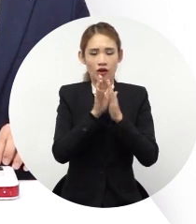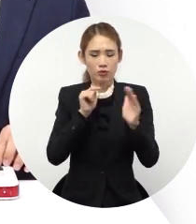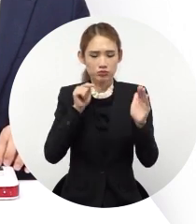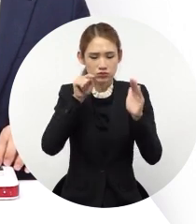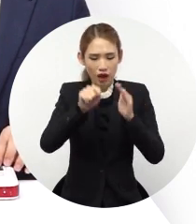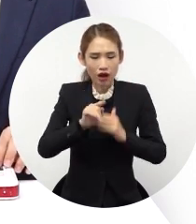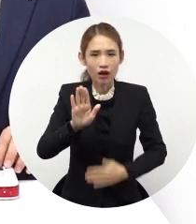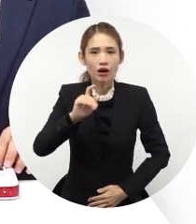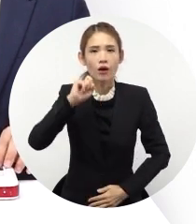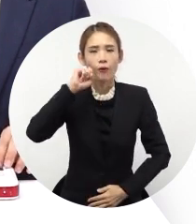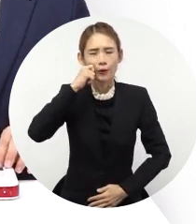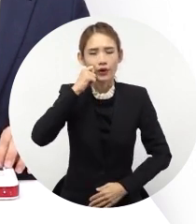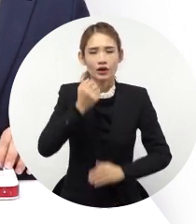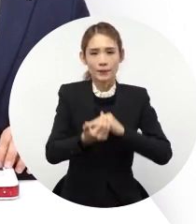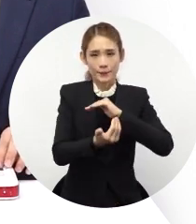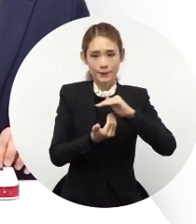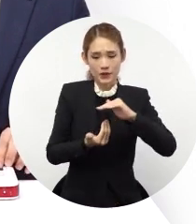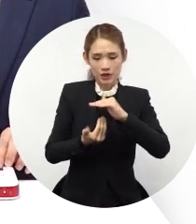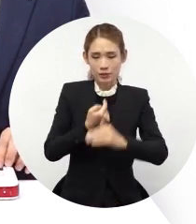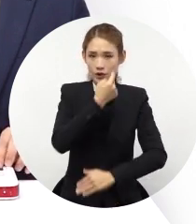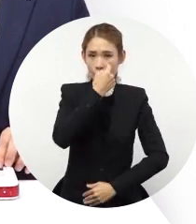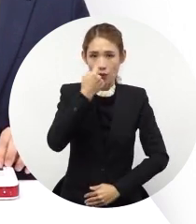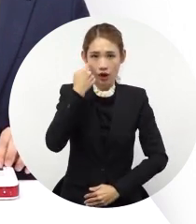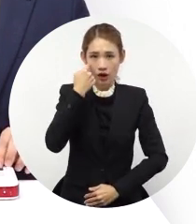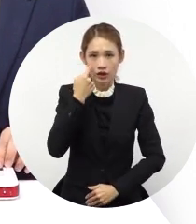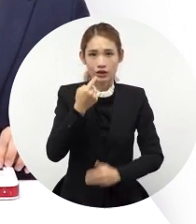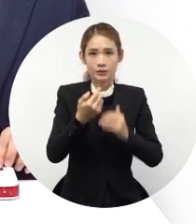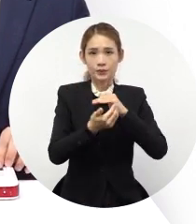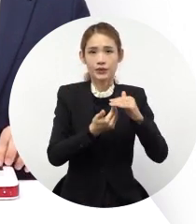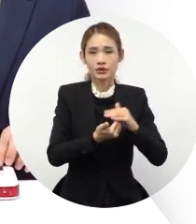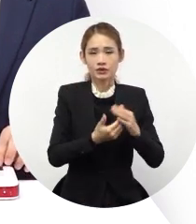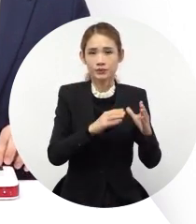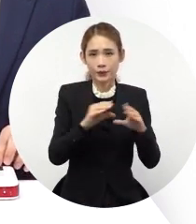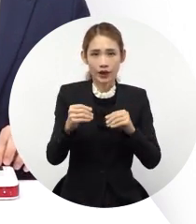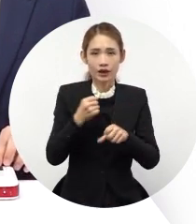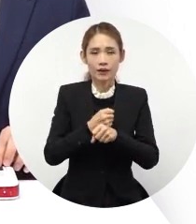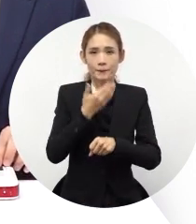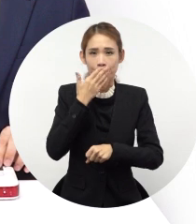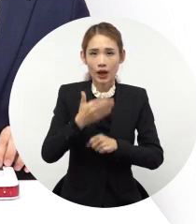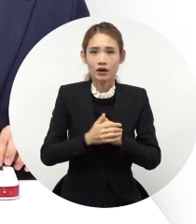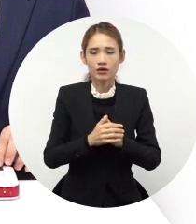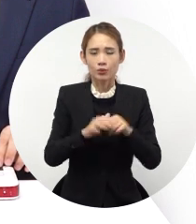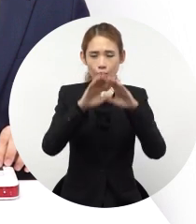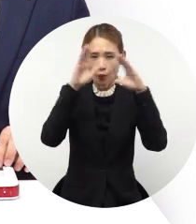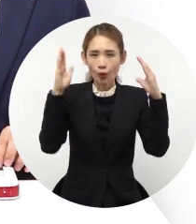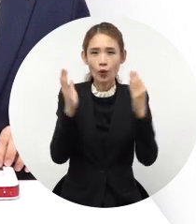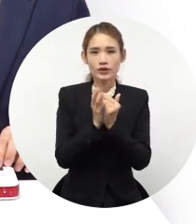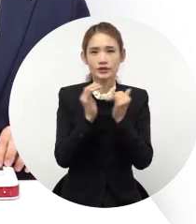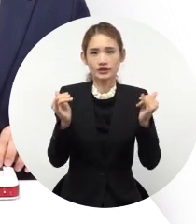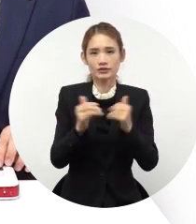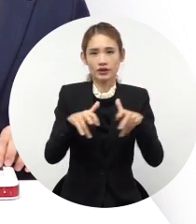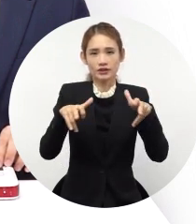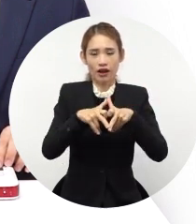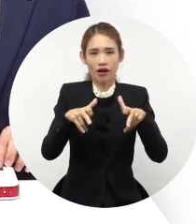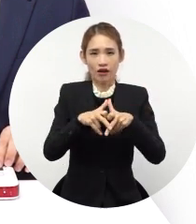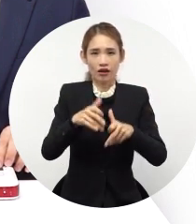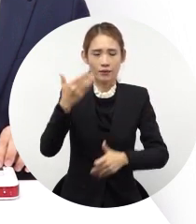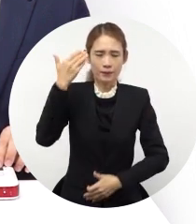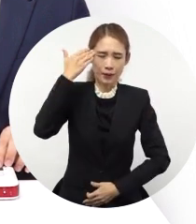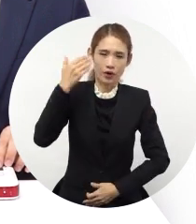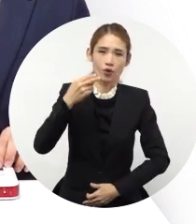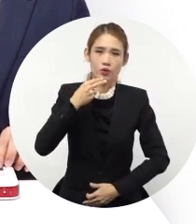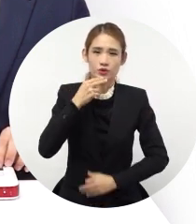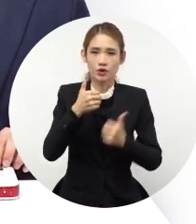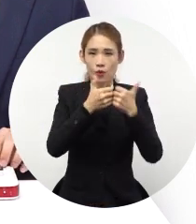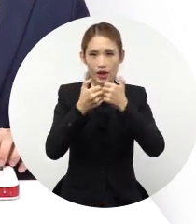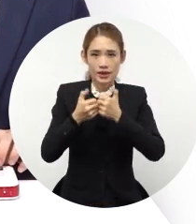너무나 어렵잖아요. 미리 확인하고 조치가 가능한지, 그래서 모든 사람이 장애물 없이 함께 회의할